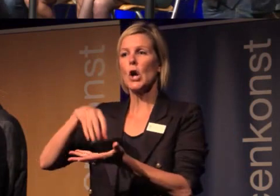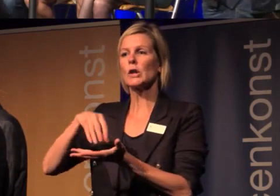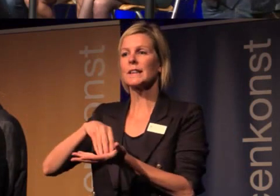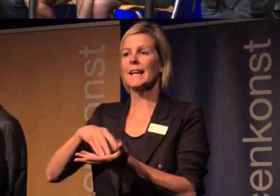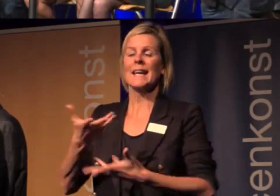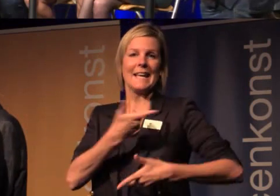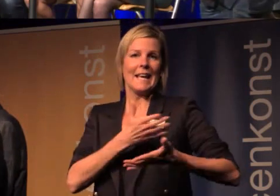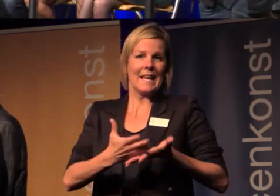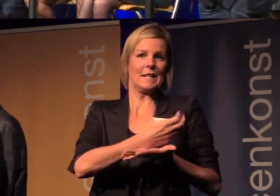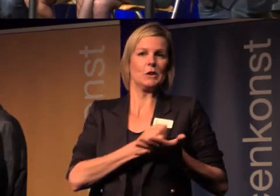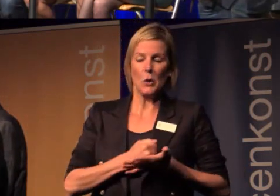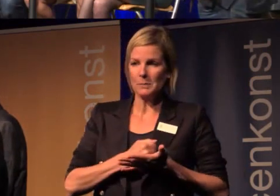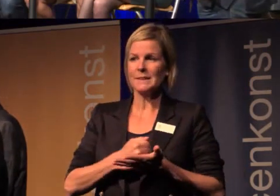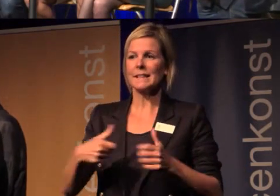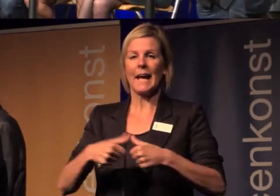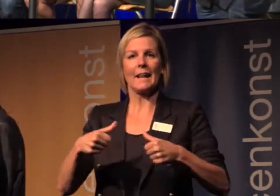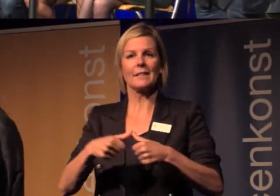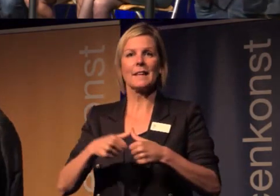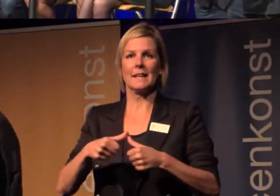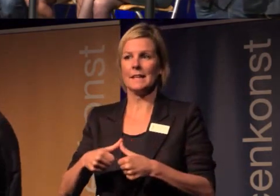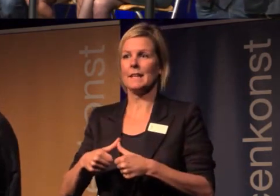så kallade konstnärslöner?